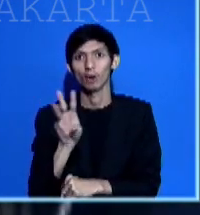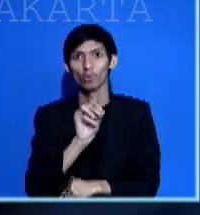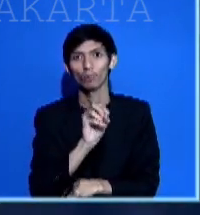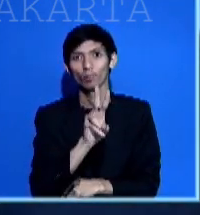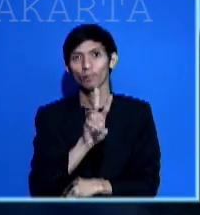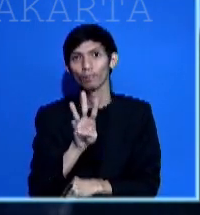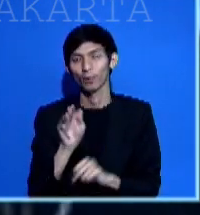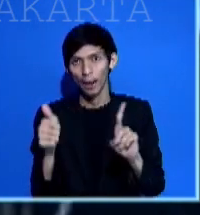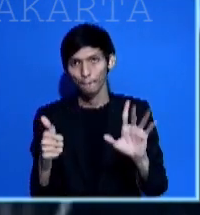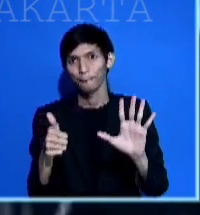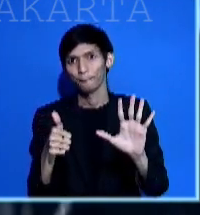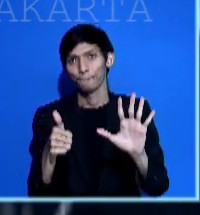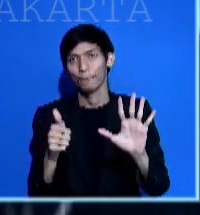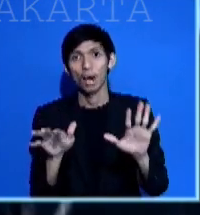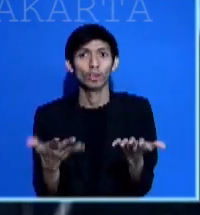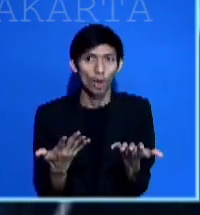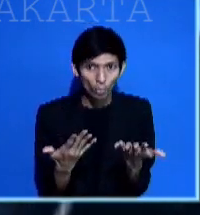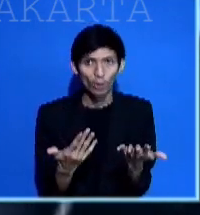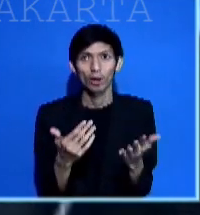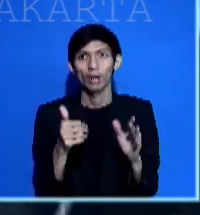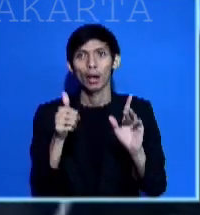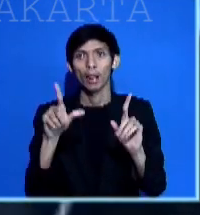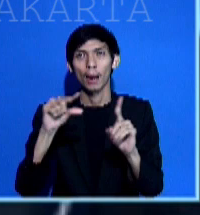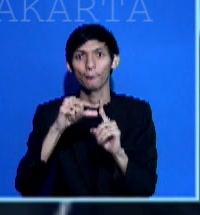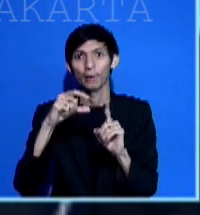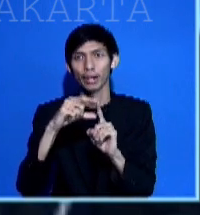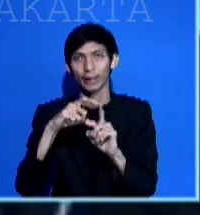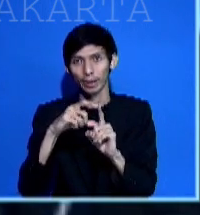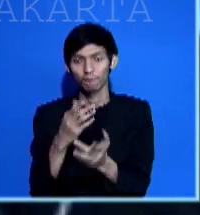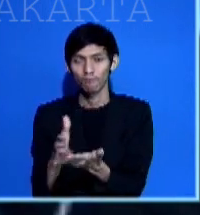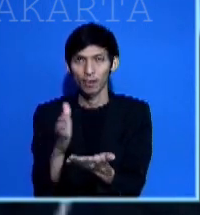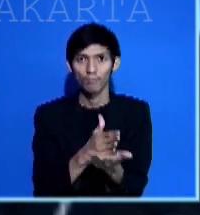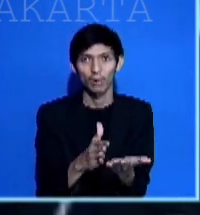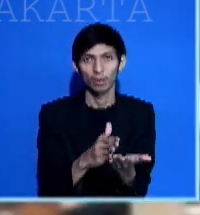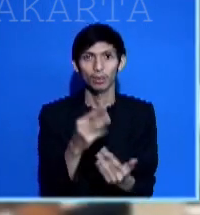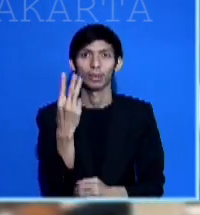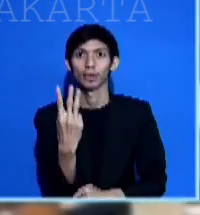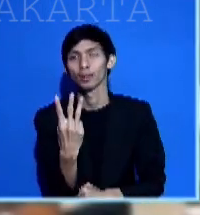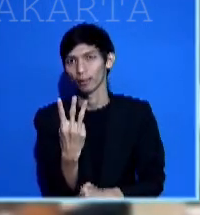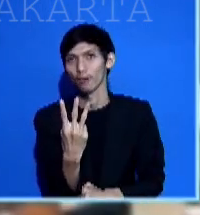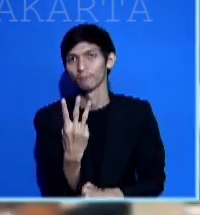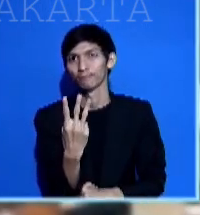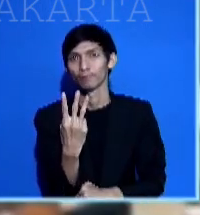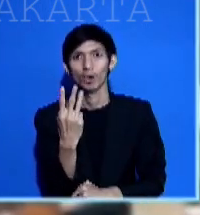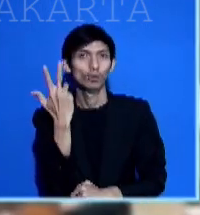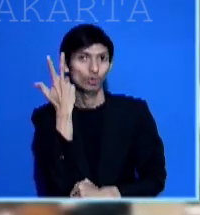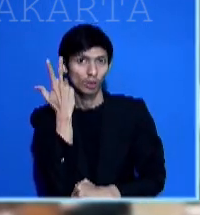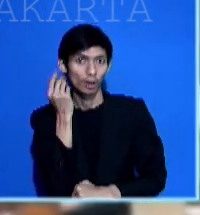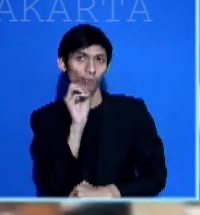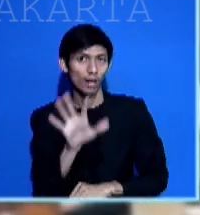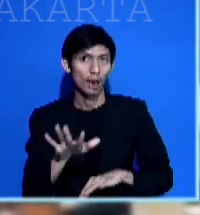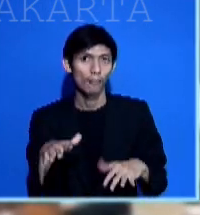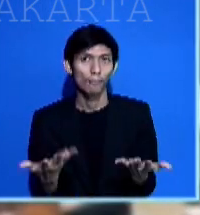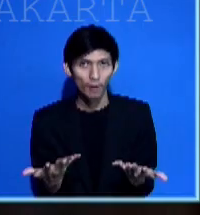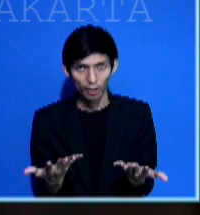rkpddiy tahun 2023 dibagi menjadi tiga bagian Sultan menyampaikan capaian kinerja tahun 2023